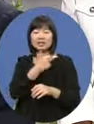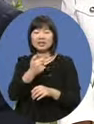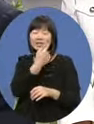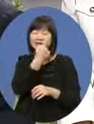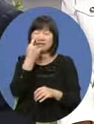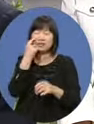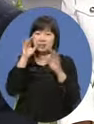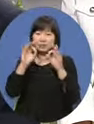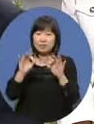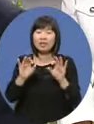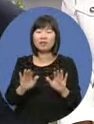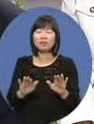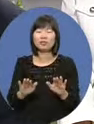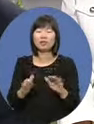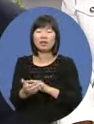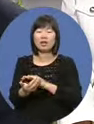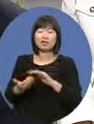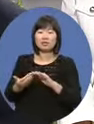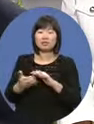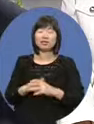특징적인 것은 뭐냐면 아까